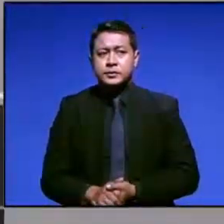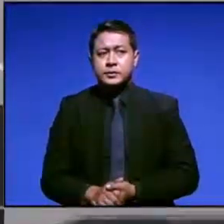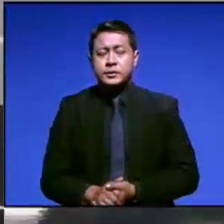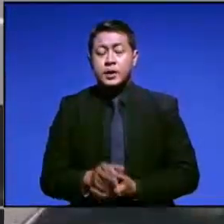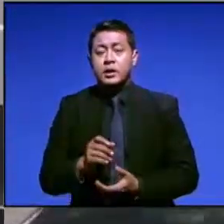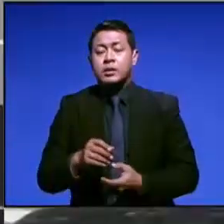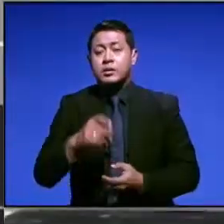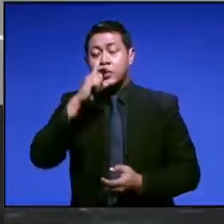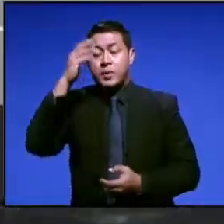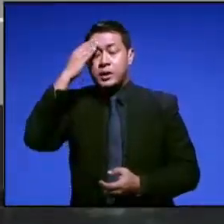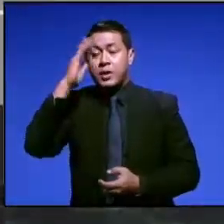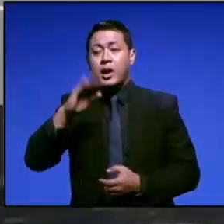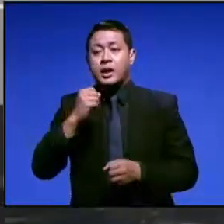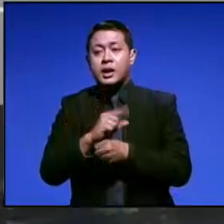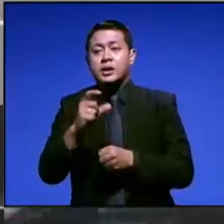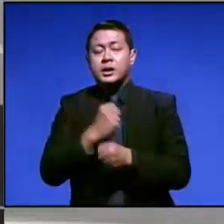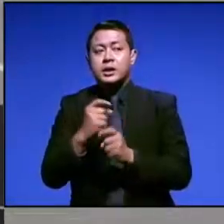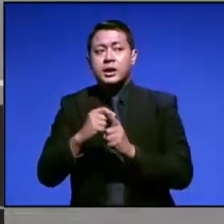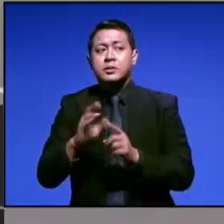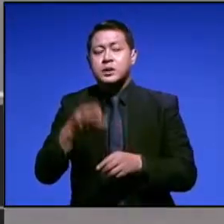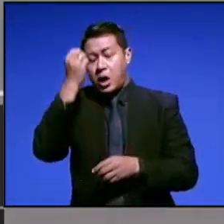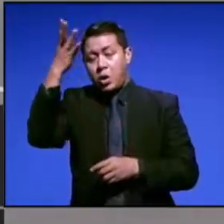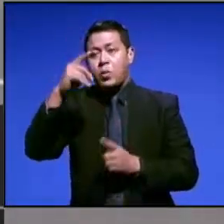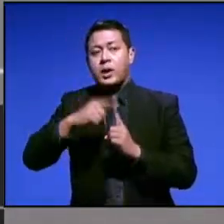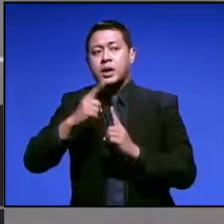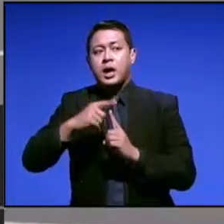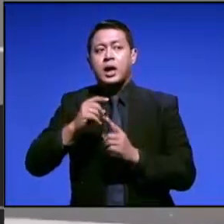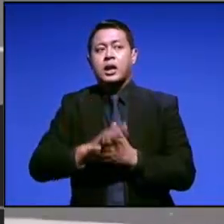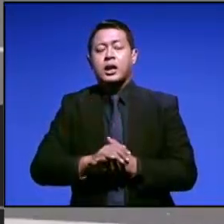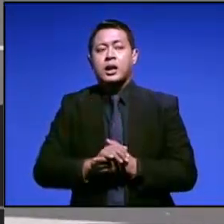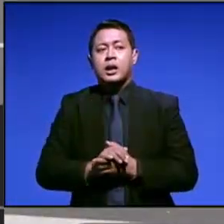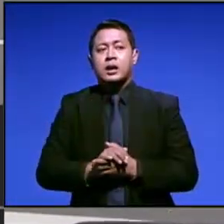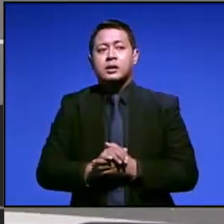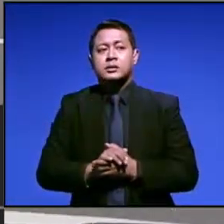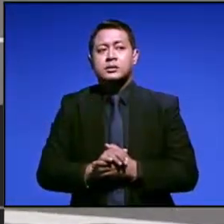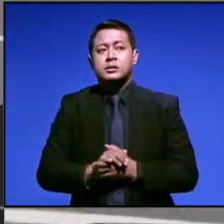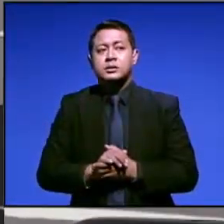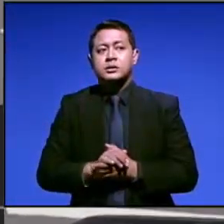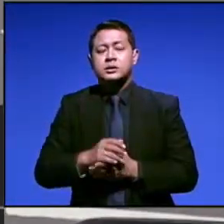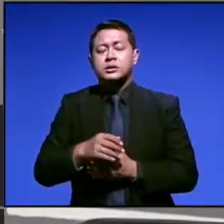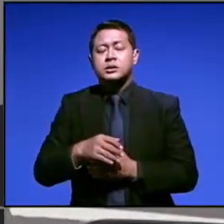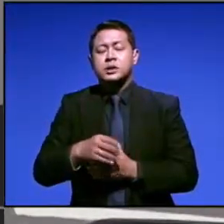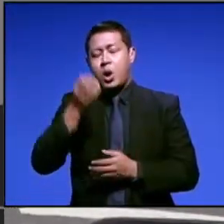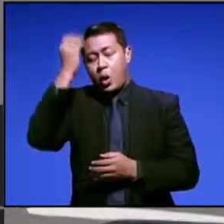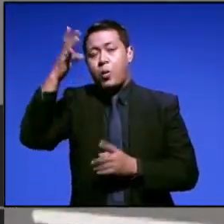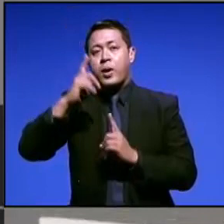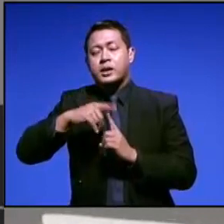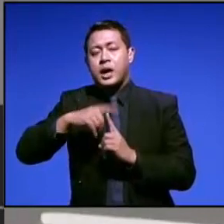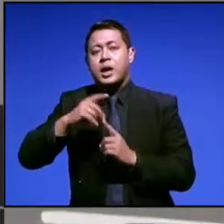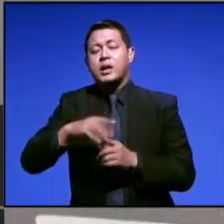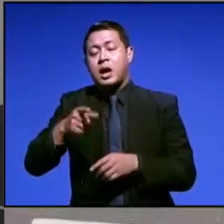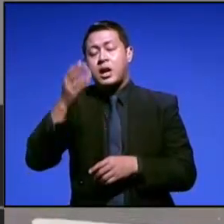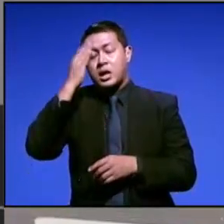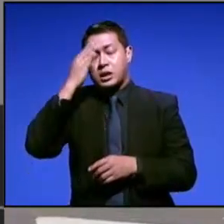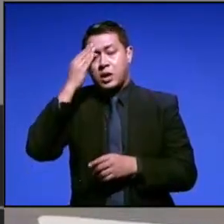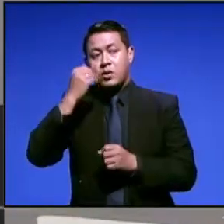Bapak tahu ini hari ini ganjil genap, Pak? Saya lupa tanggal. Oh. Iya. Malam-malam pagi-pagi, jangan lupa tanggal gitu loh. Tapi tahu Bapak